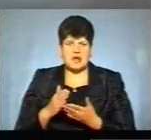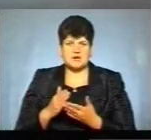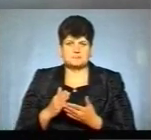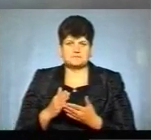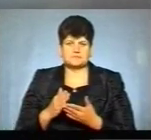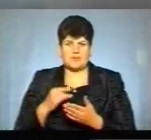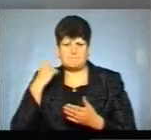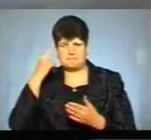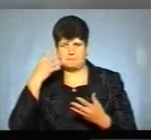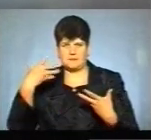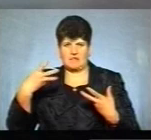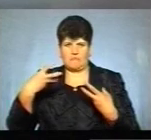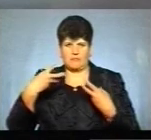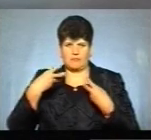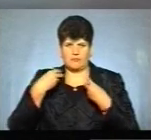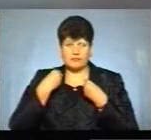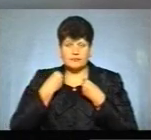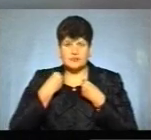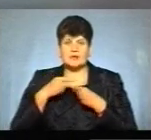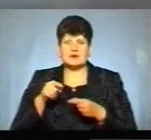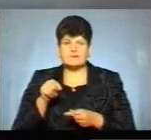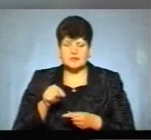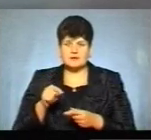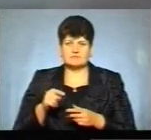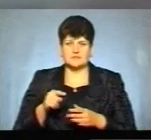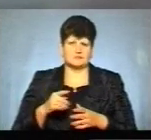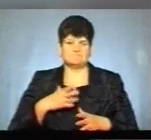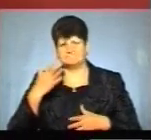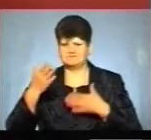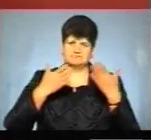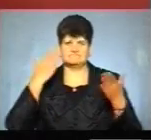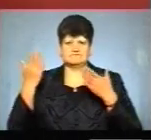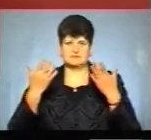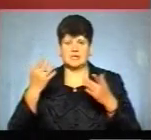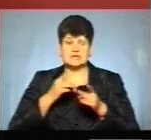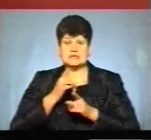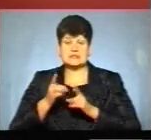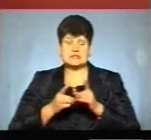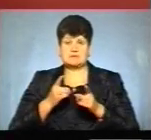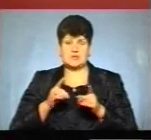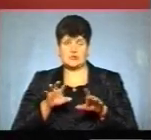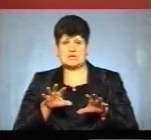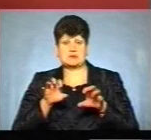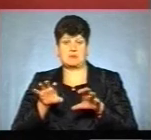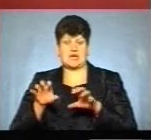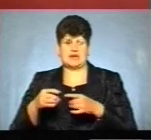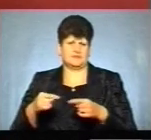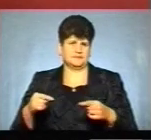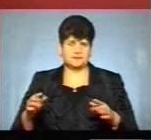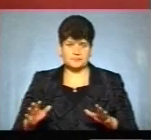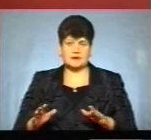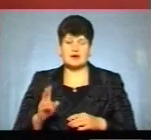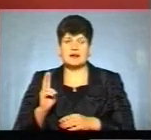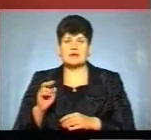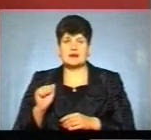таку психогенну властивість, він дає ейфорію, змінює там сприйняття і тому подібне.